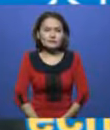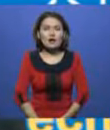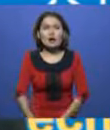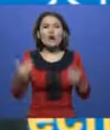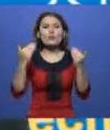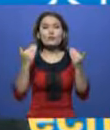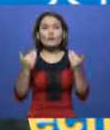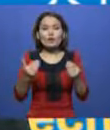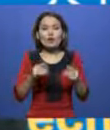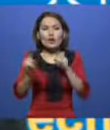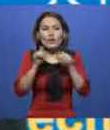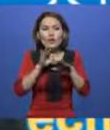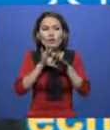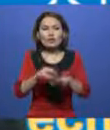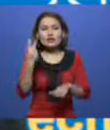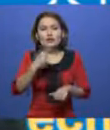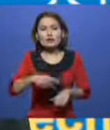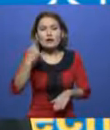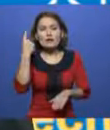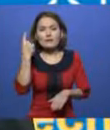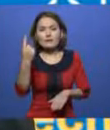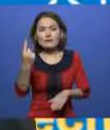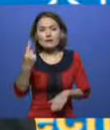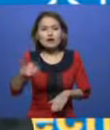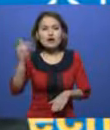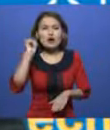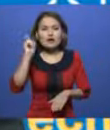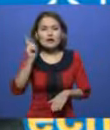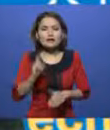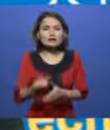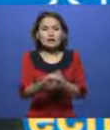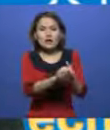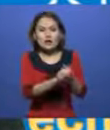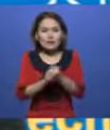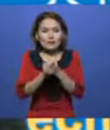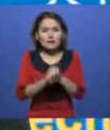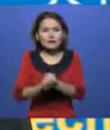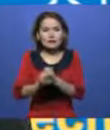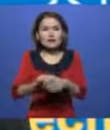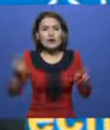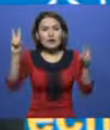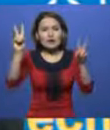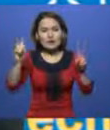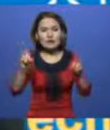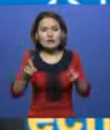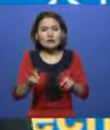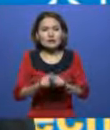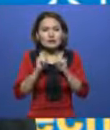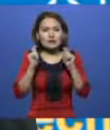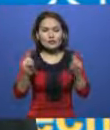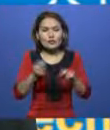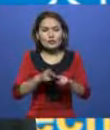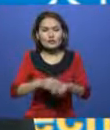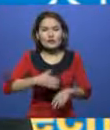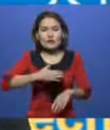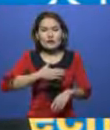Бүгінгі форум 21-ші ғасырдағы ұлы Жібек жолы мәдени ынтымақтастық алаңын бірге құрамыз деген тақырыпта өтіп жатыр. Осы басқосудың қорытындысы